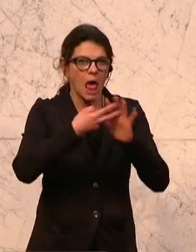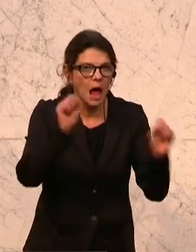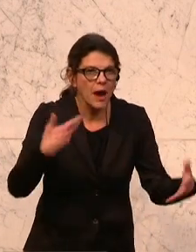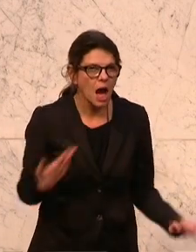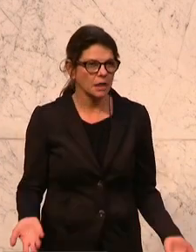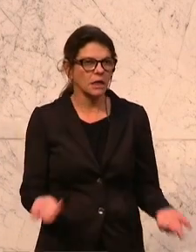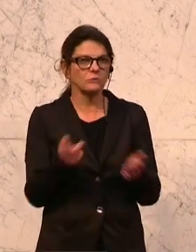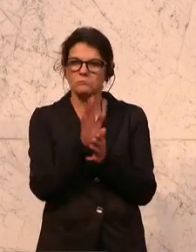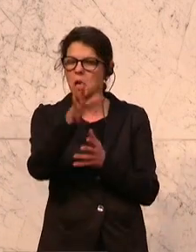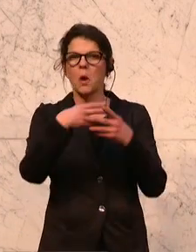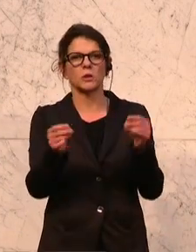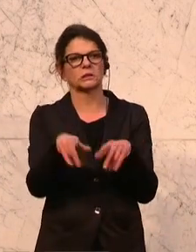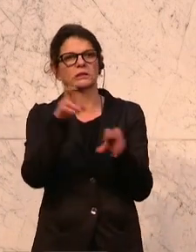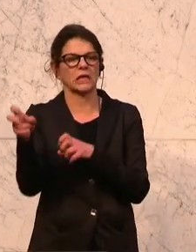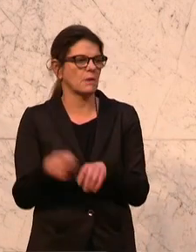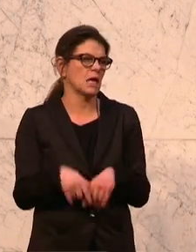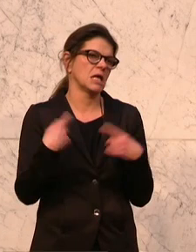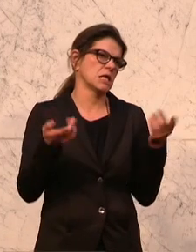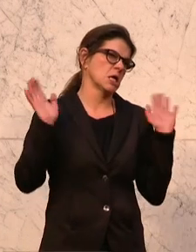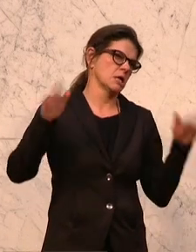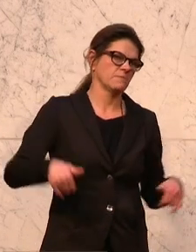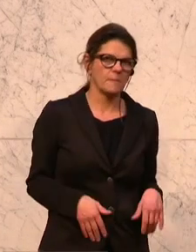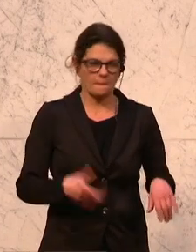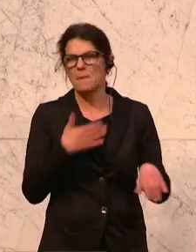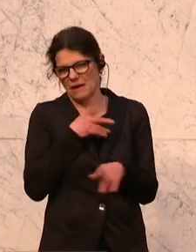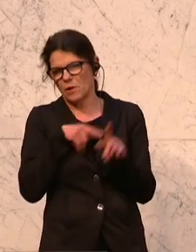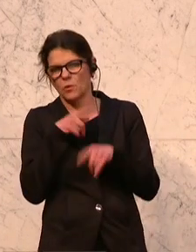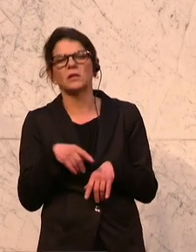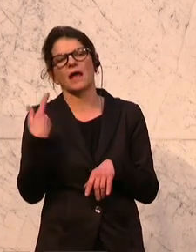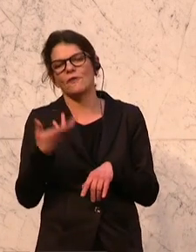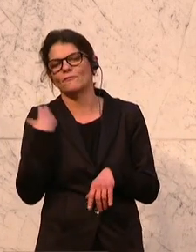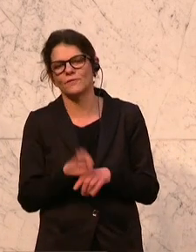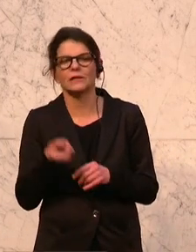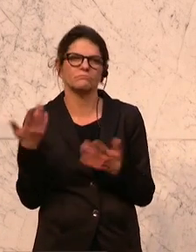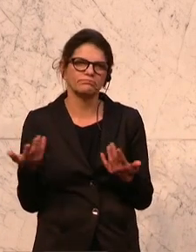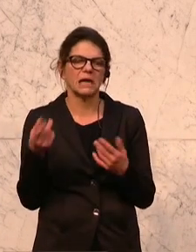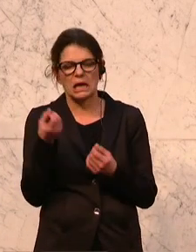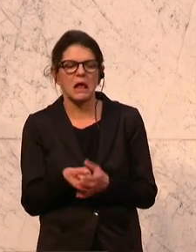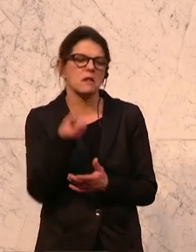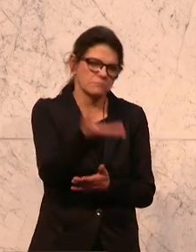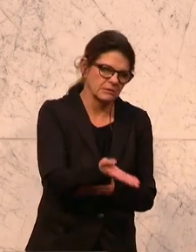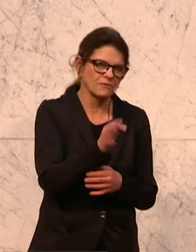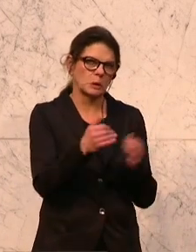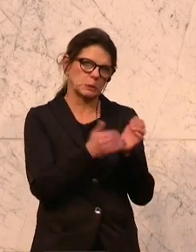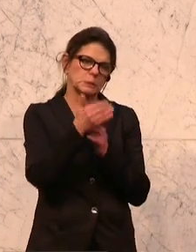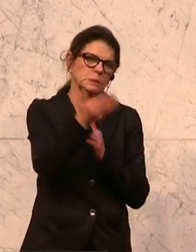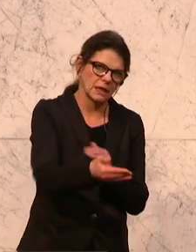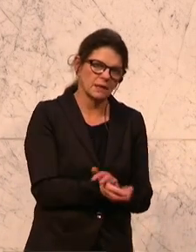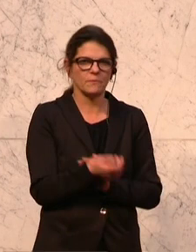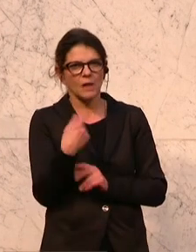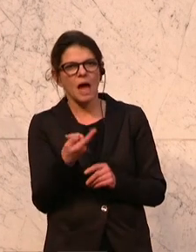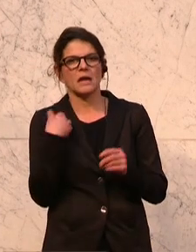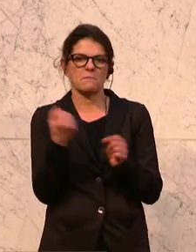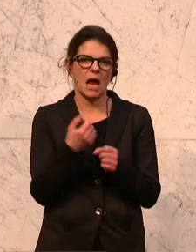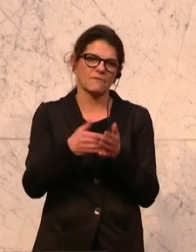Ihre Lösung für das Thema ist, na dann schütten wir, ist jetzt meine Vermutung, schütten wir halt wieder Geld ins System rein und machen